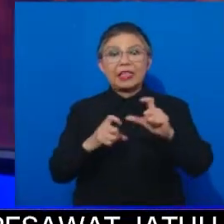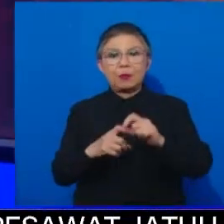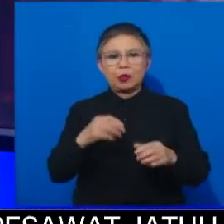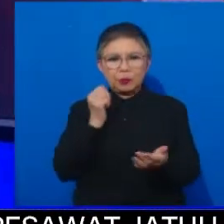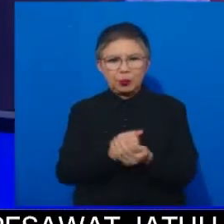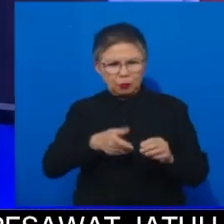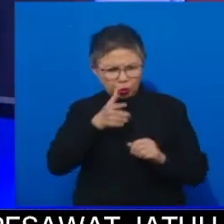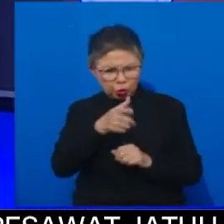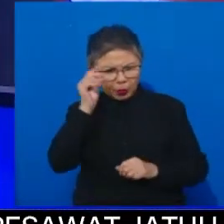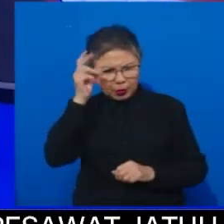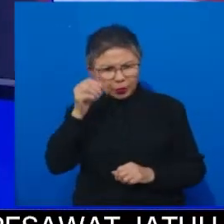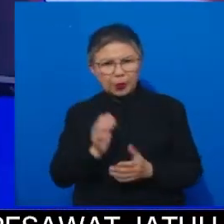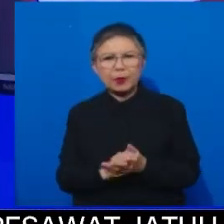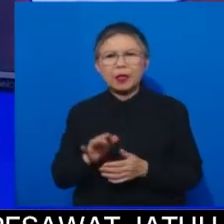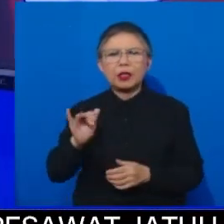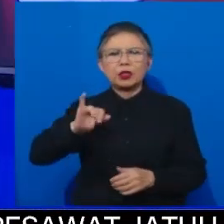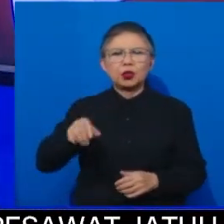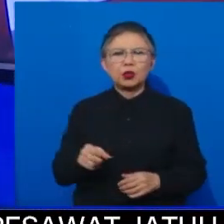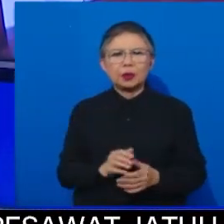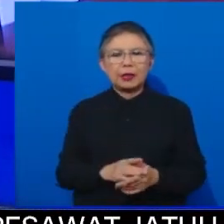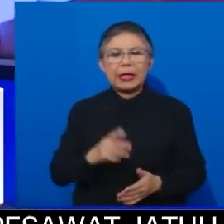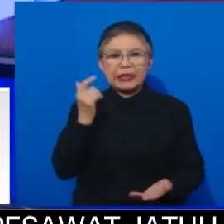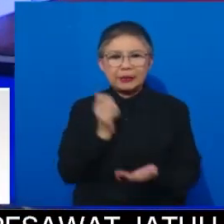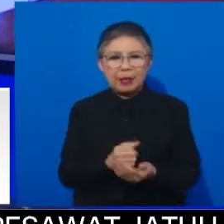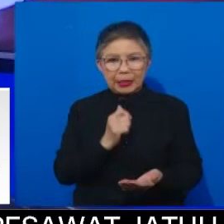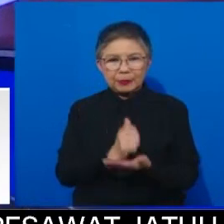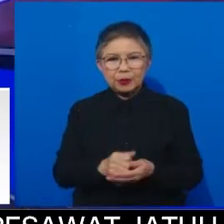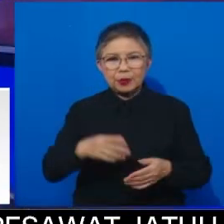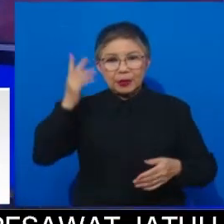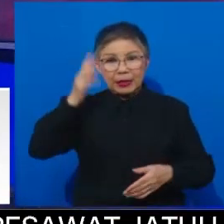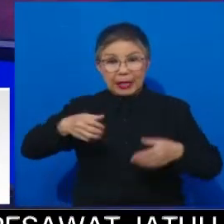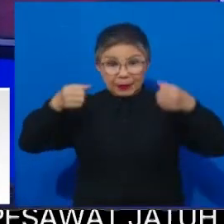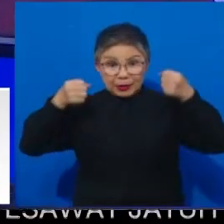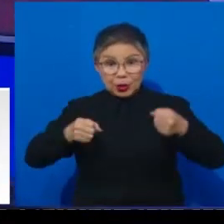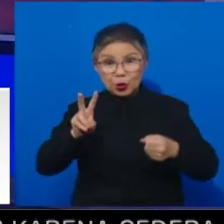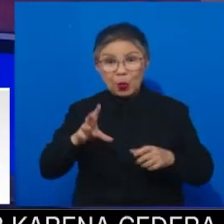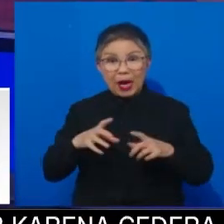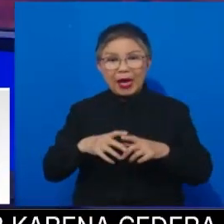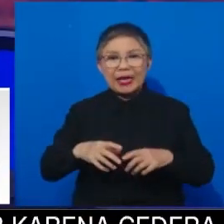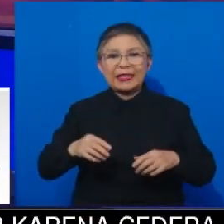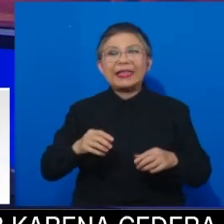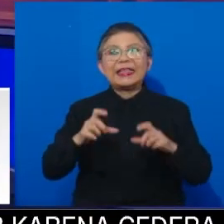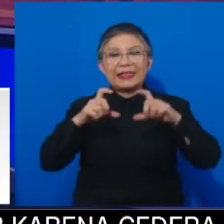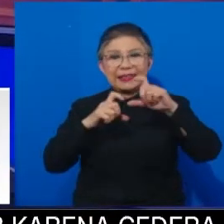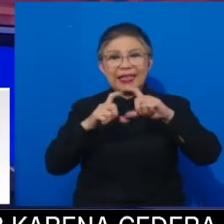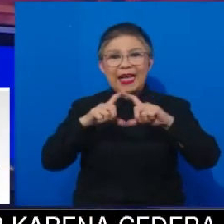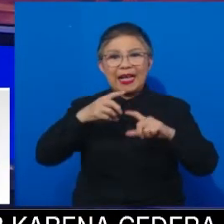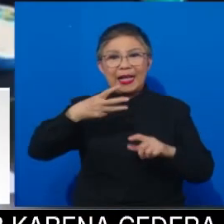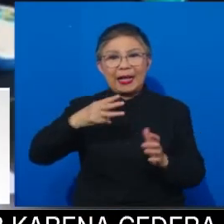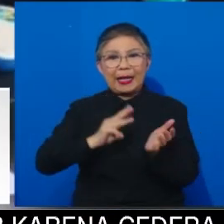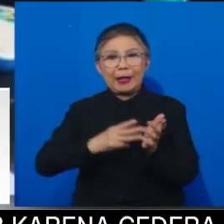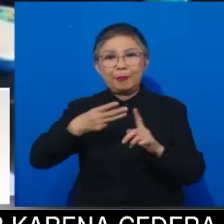kasus pembunuhan berencana Brigadir Yosua Huta Barat, resmi dijebloskan ke lapas kelas 2A Salemba, Jakarta Pusat, Kamis sore